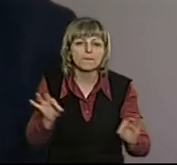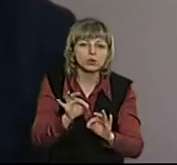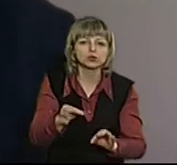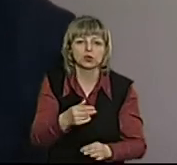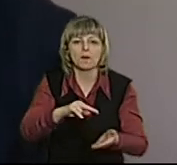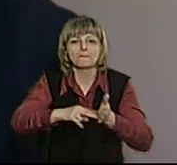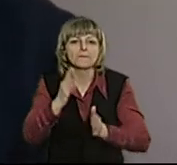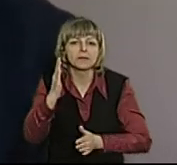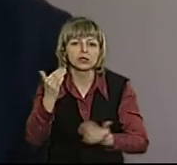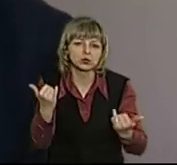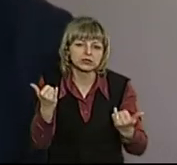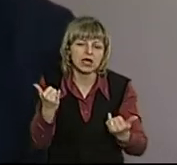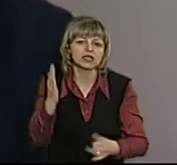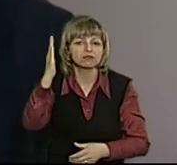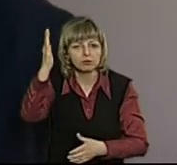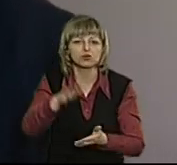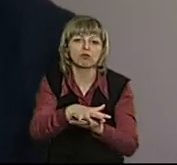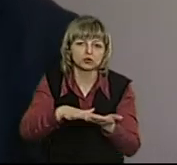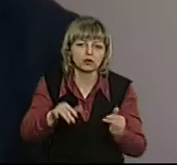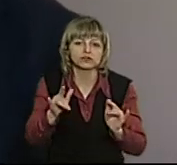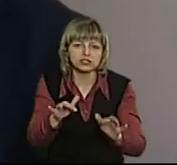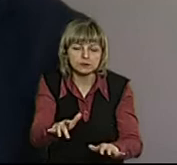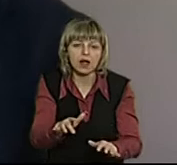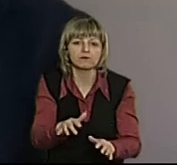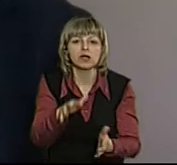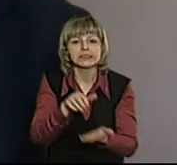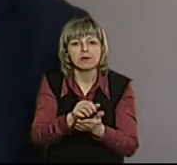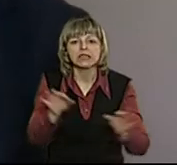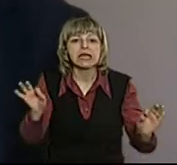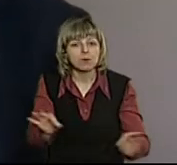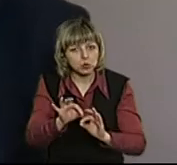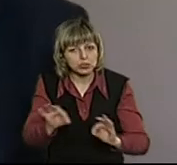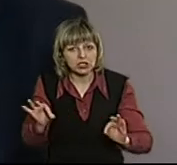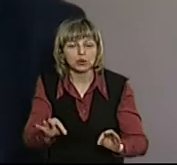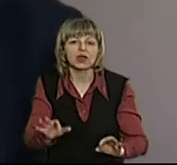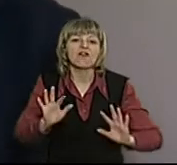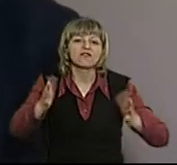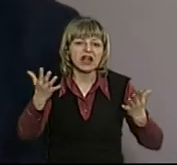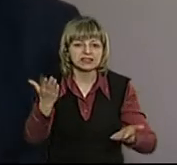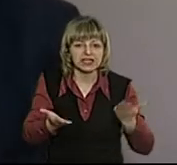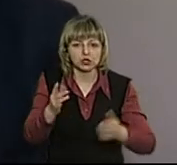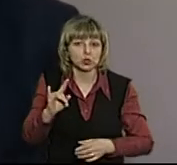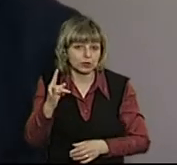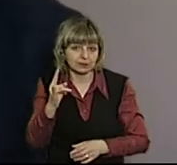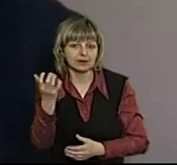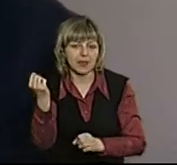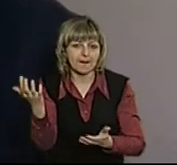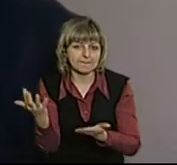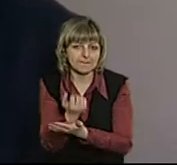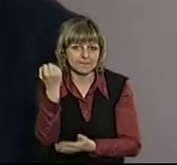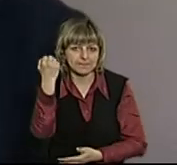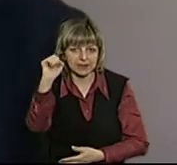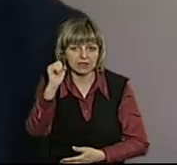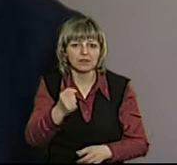планують зараз продовжувати цю справу, продовжувати заняття музикою. В разі, якщо дитина перемагає на конкурсі, це для